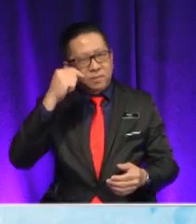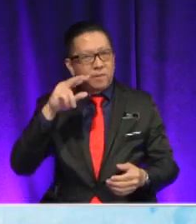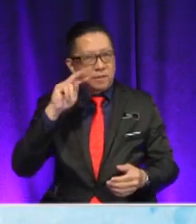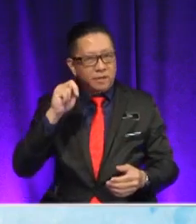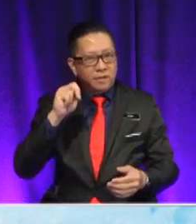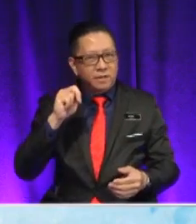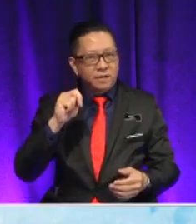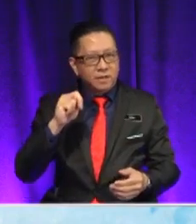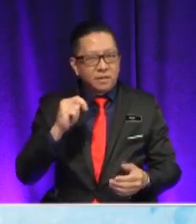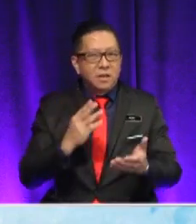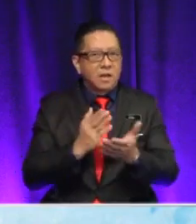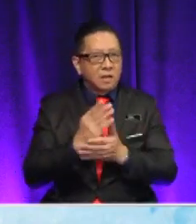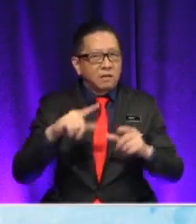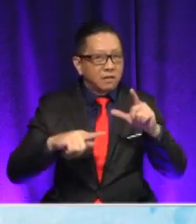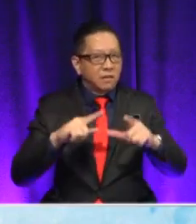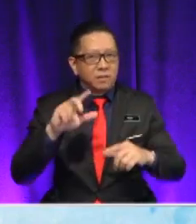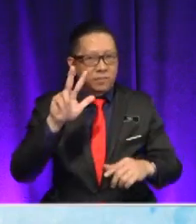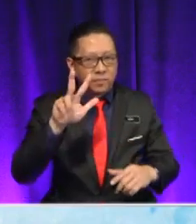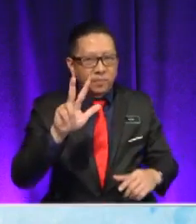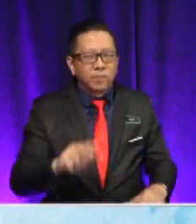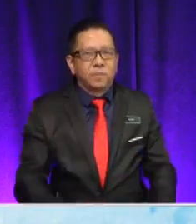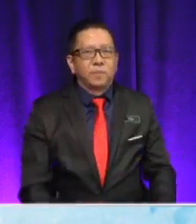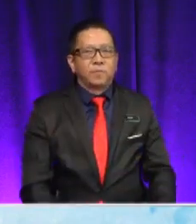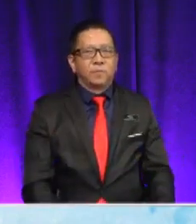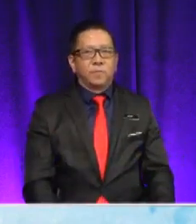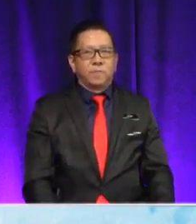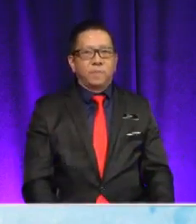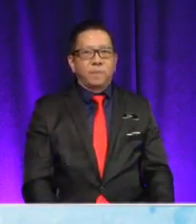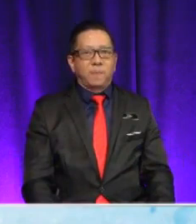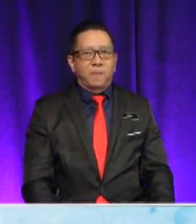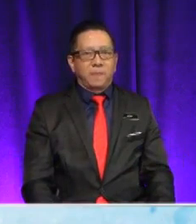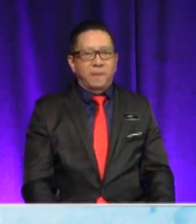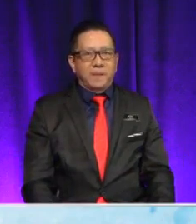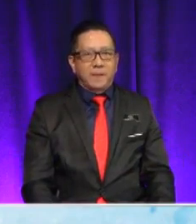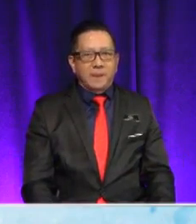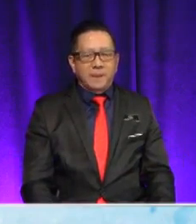nya di atas turun Oke